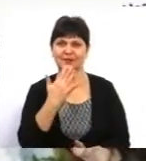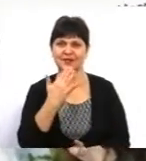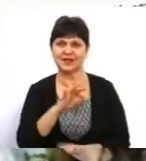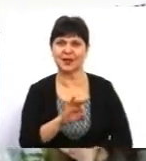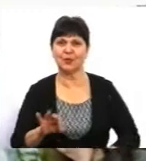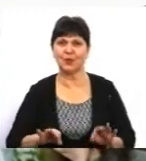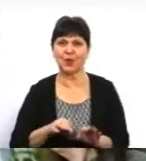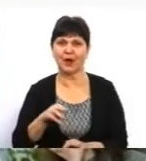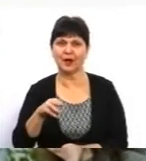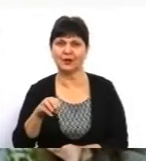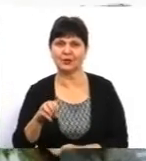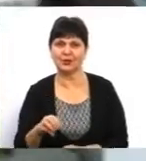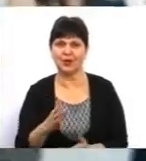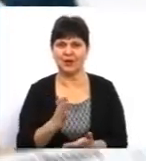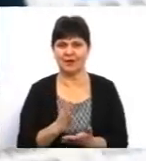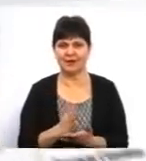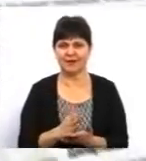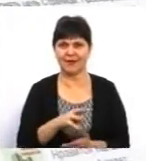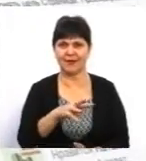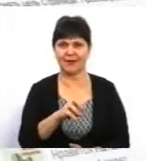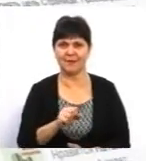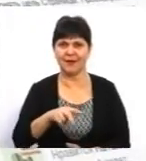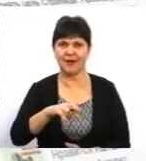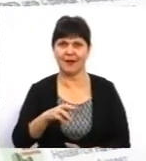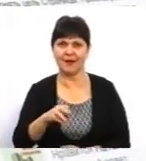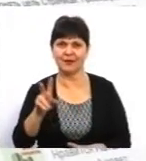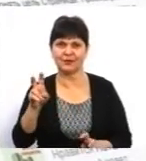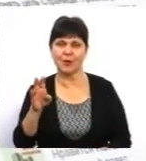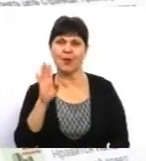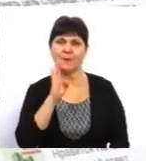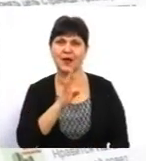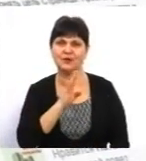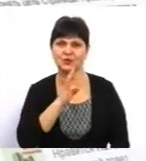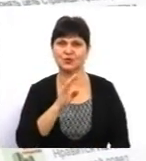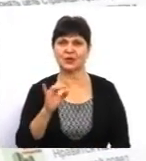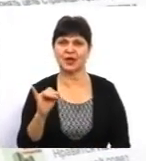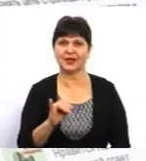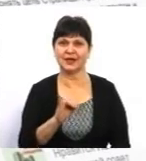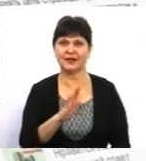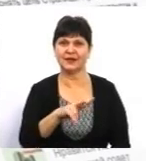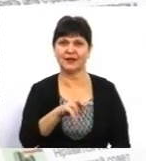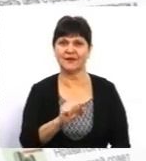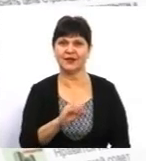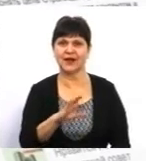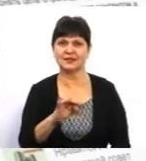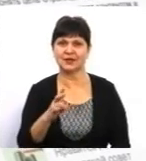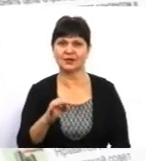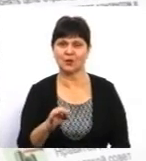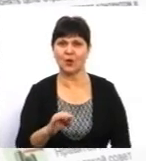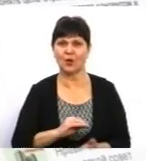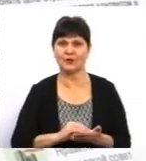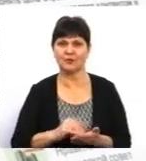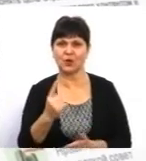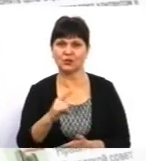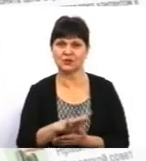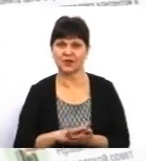«Є Малятко». Цитую, новоспечена матуся Ірина Власенко написала лише одну заяву, а в результаті отримала можливість